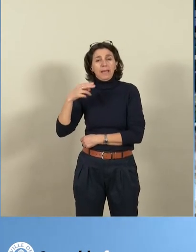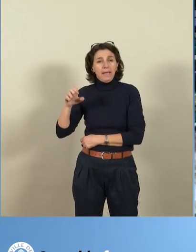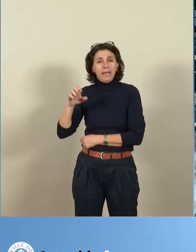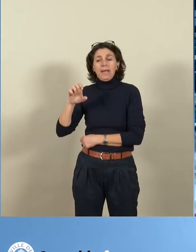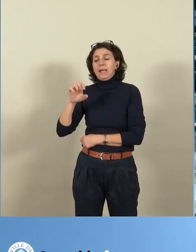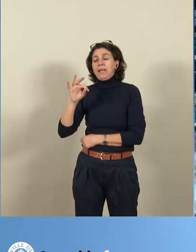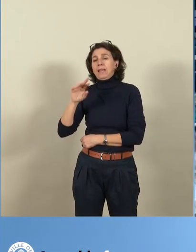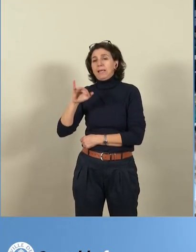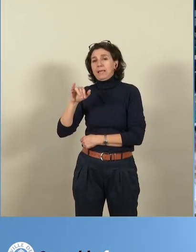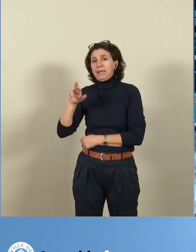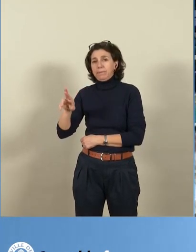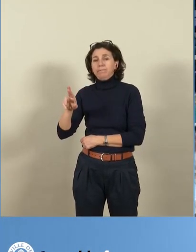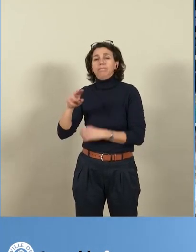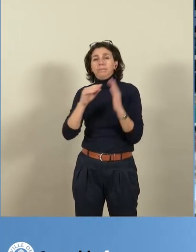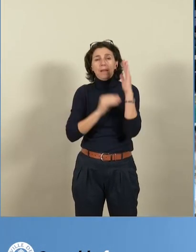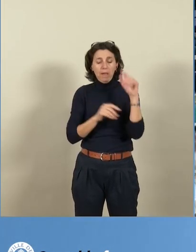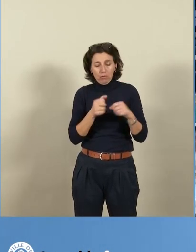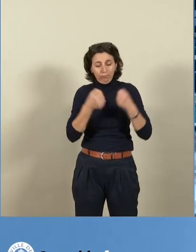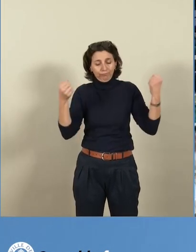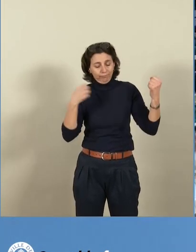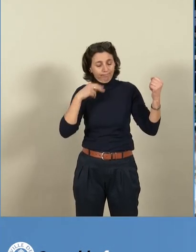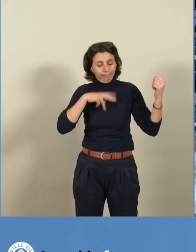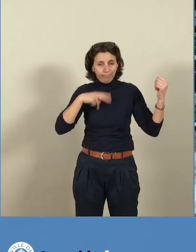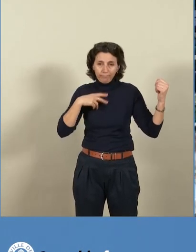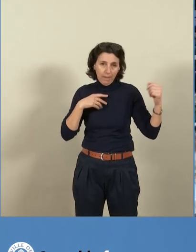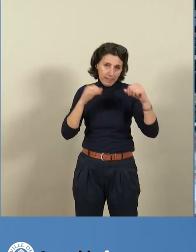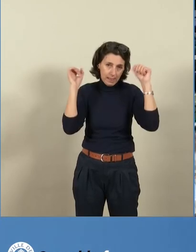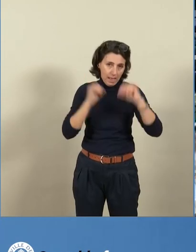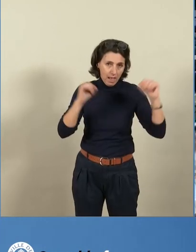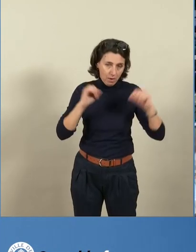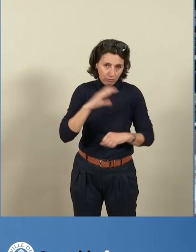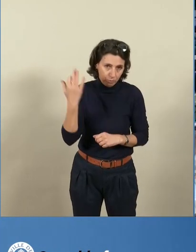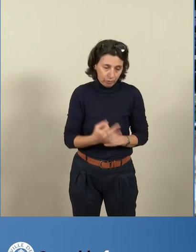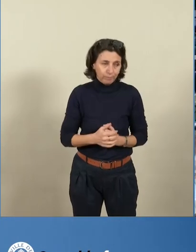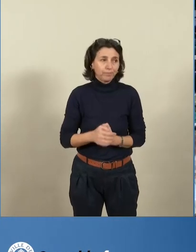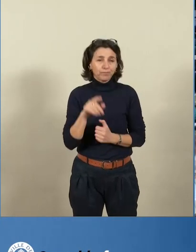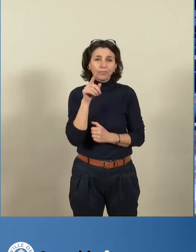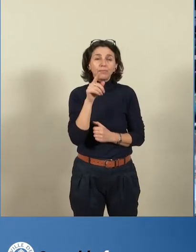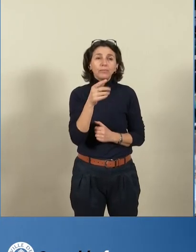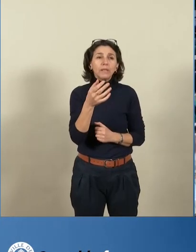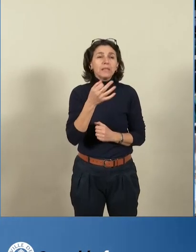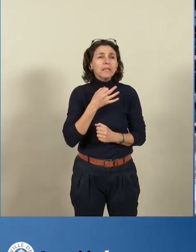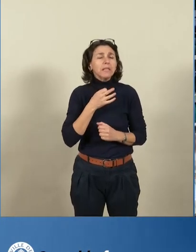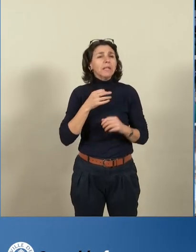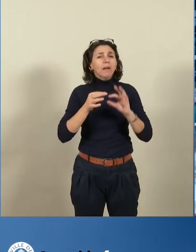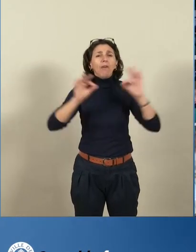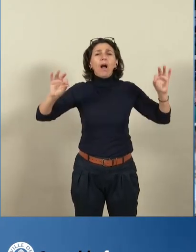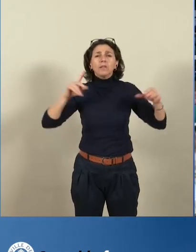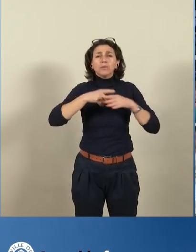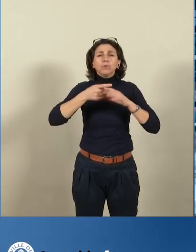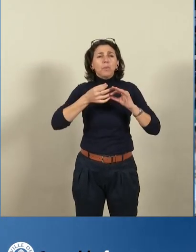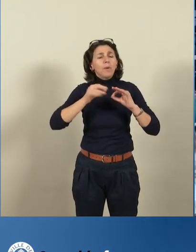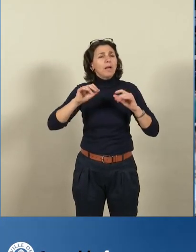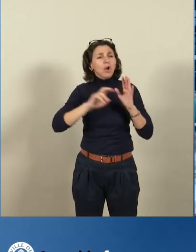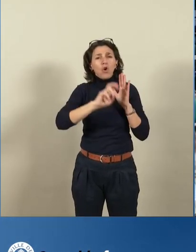encore d'accord avec elle sur un point quand elle a ouvert en disant Grenoble ville olympique ville sportive par